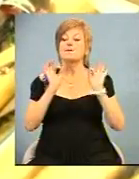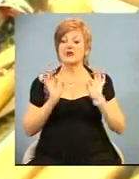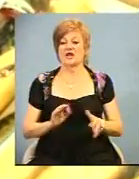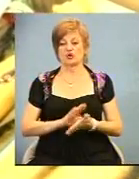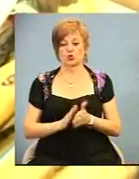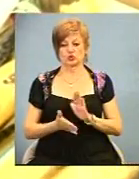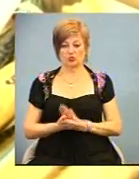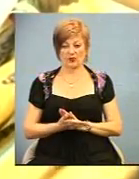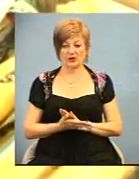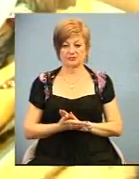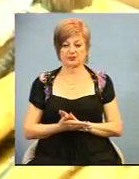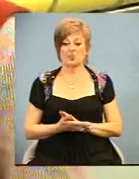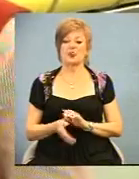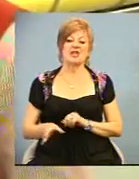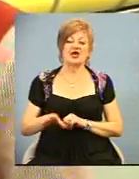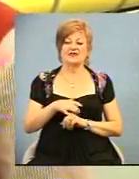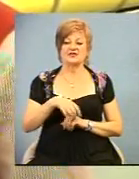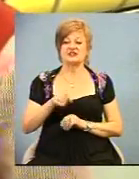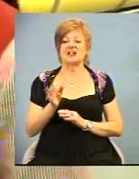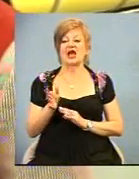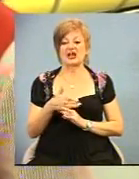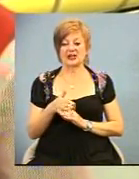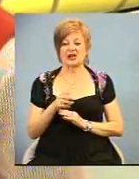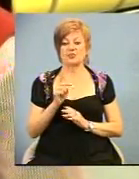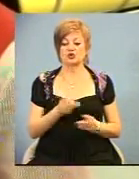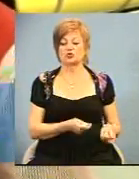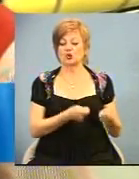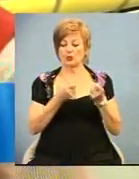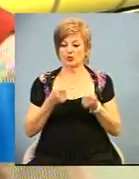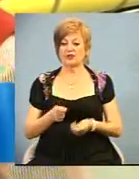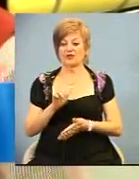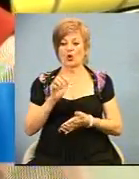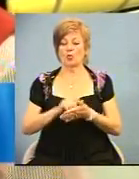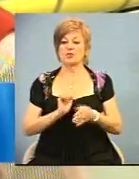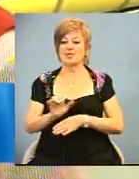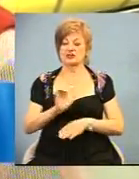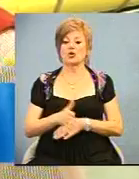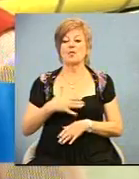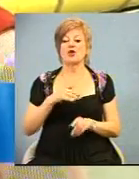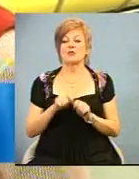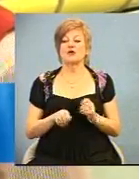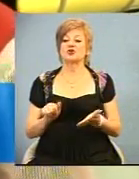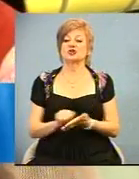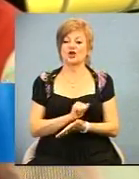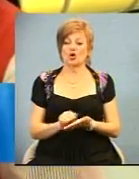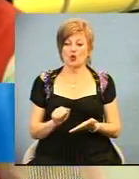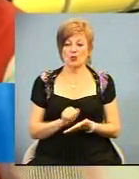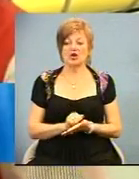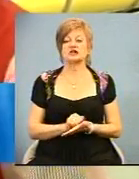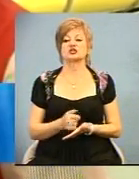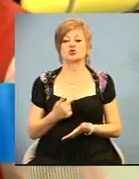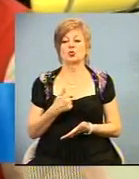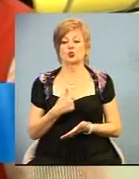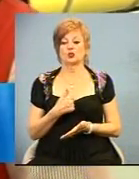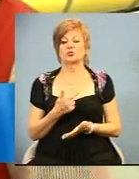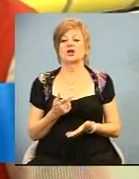умовах. Продукция вся, которая приезжает от поставщиков, мы проверяем всю документацию. У нас в